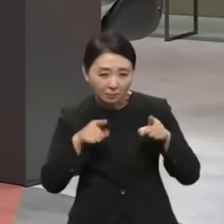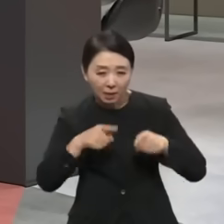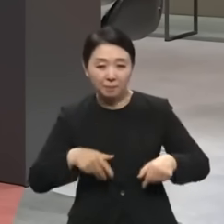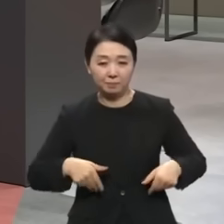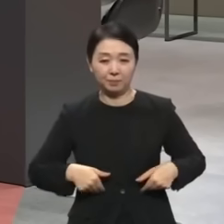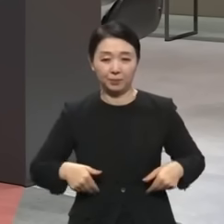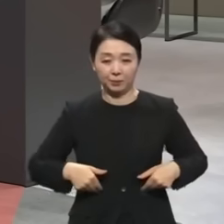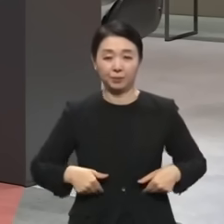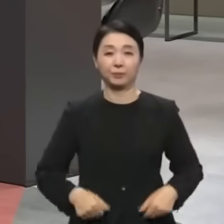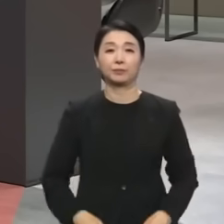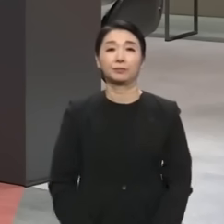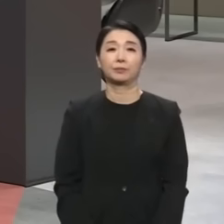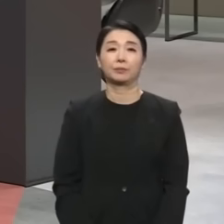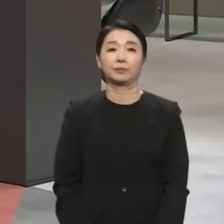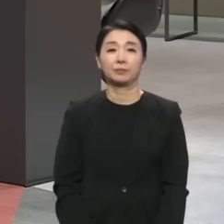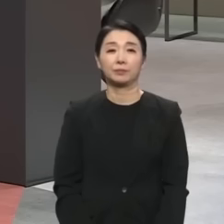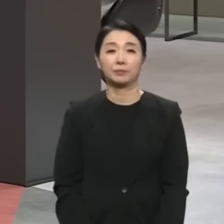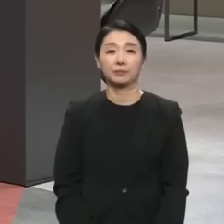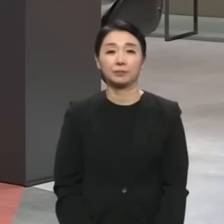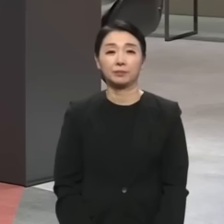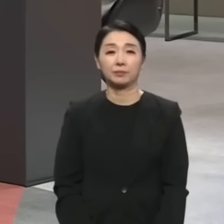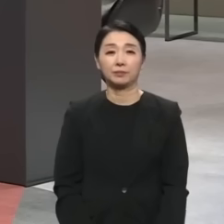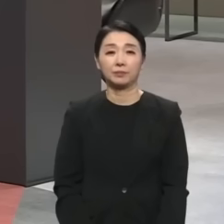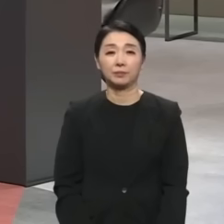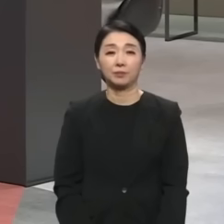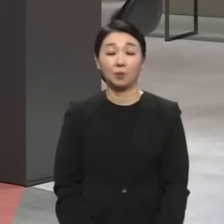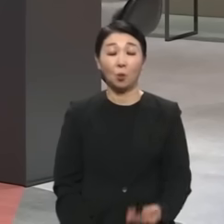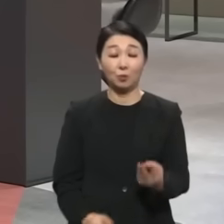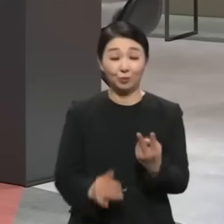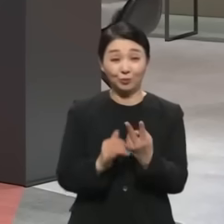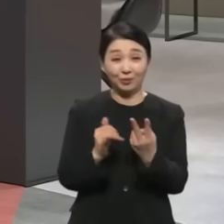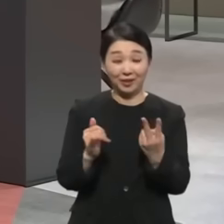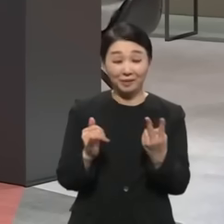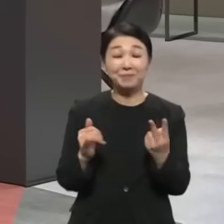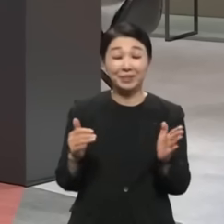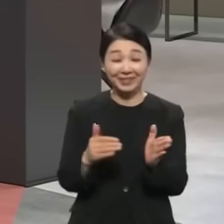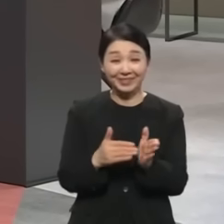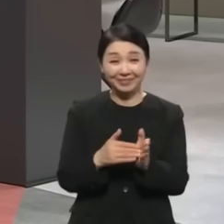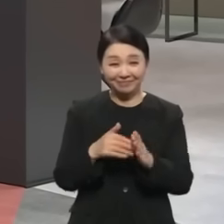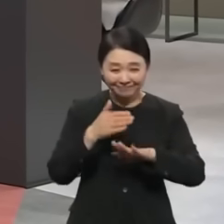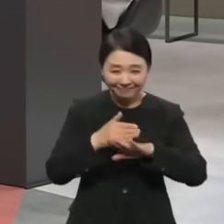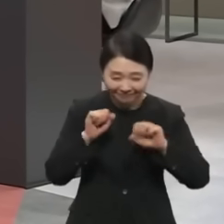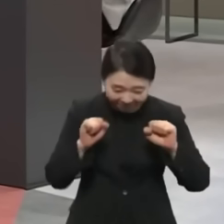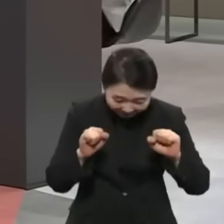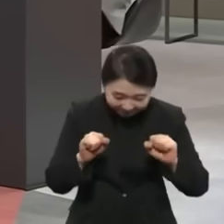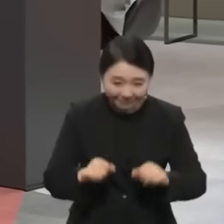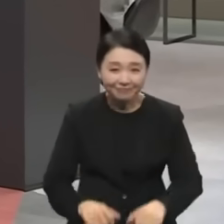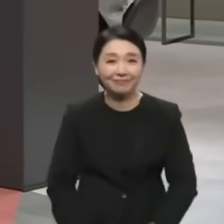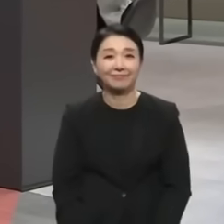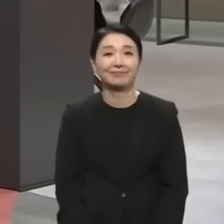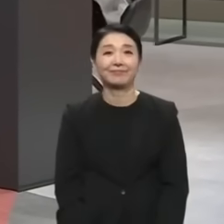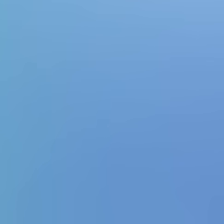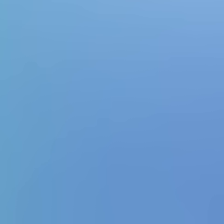다시 한번 이야기를 나눠 봤습니다 자 오늘 두 분과 여기까지 얘기 나누겠습니다 고맙습니다